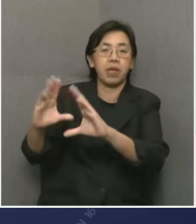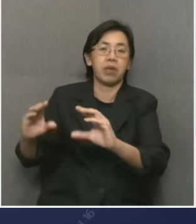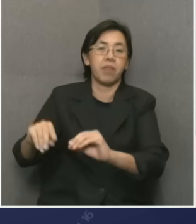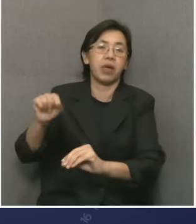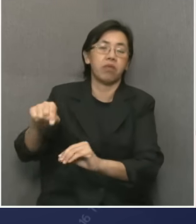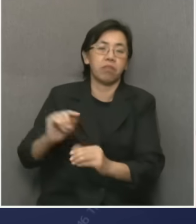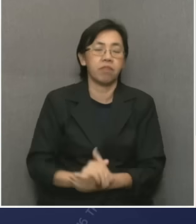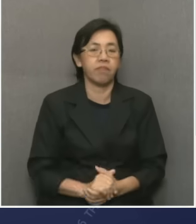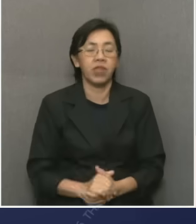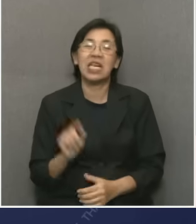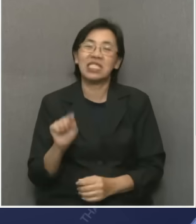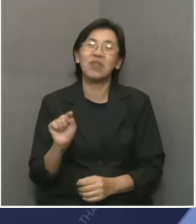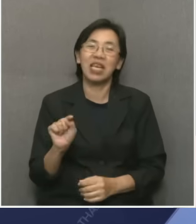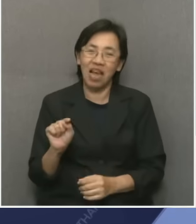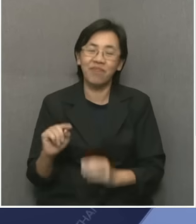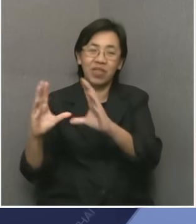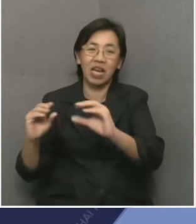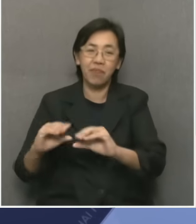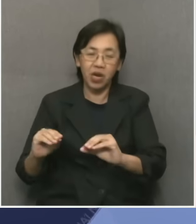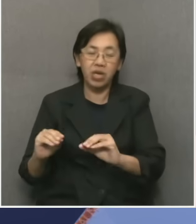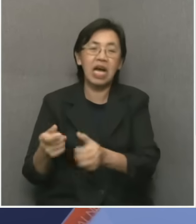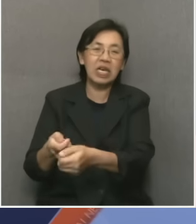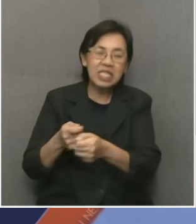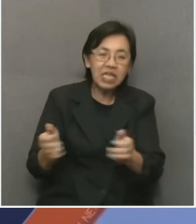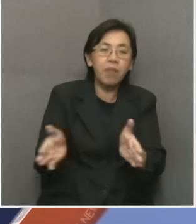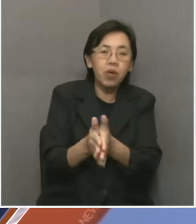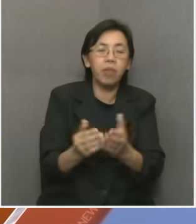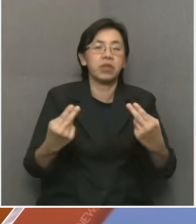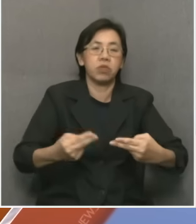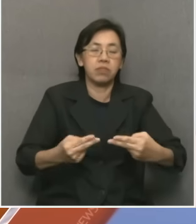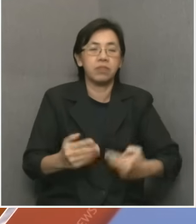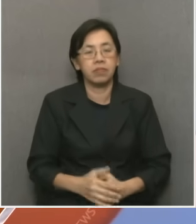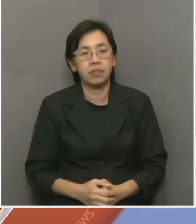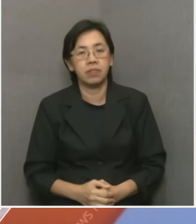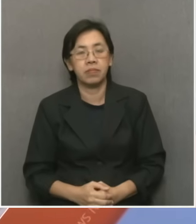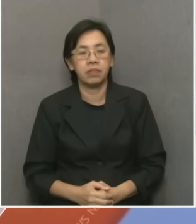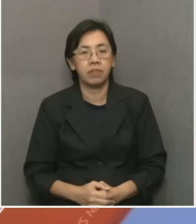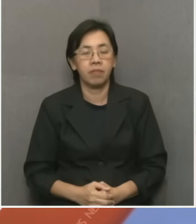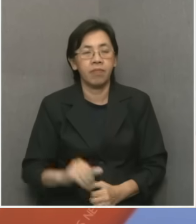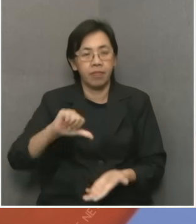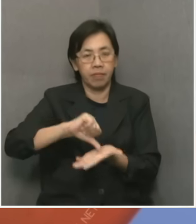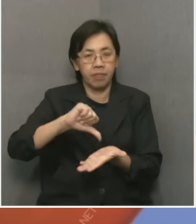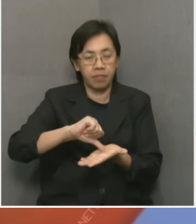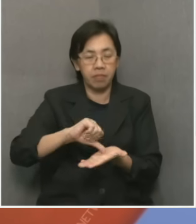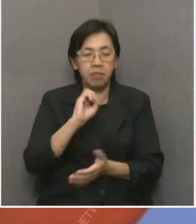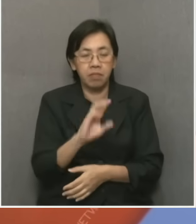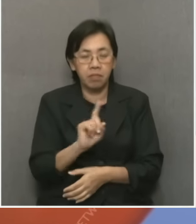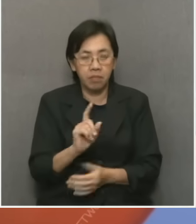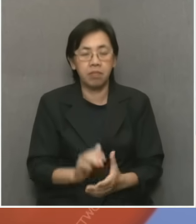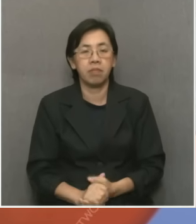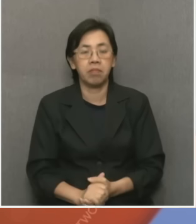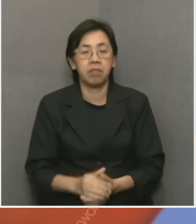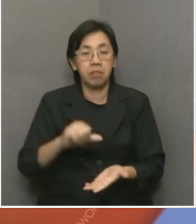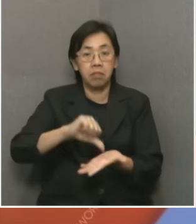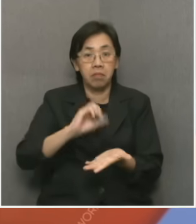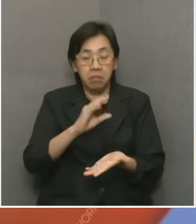เมื่อนั้นนะฮะเลบานอนก็จะถูกชักเข้ามาถูกไหมครับอิหร่านส่งสัญญาณว่าถ้าอิ